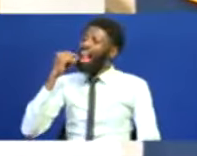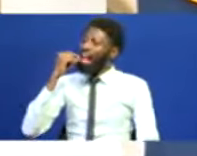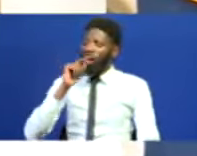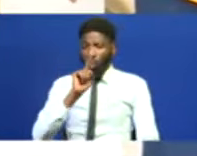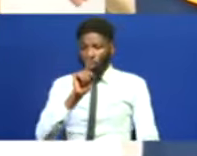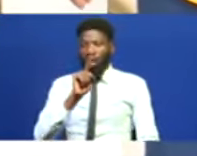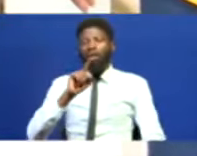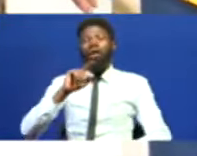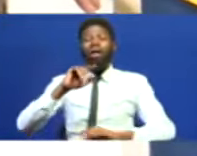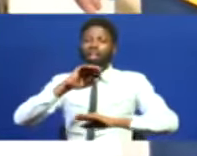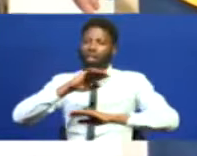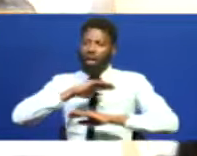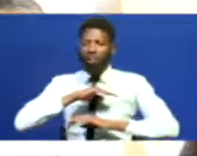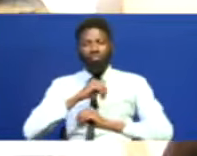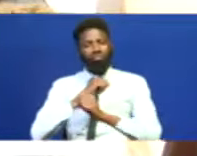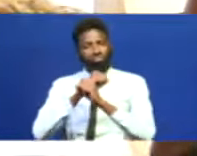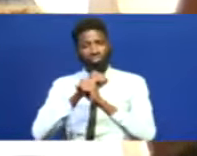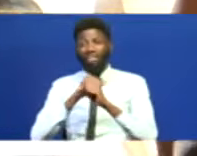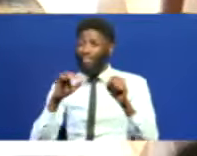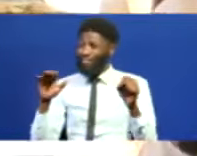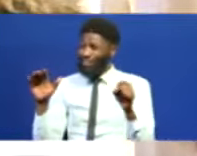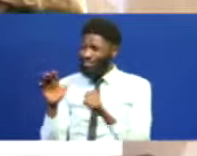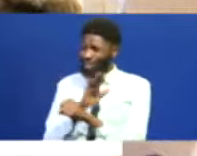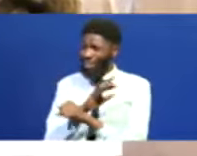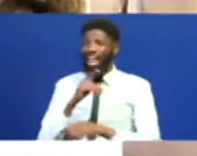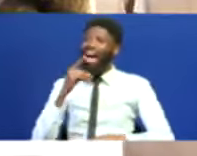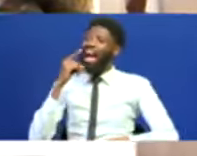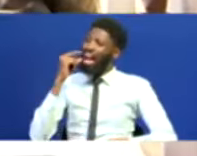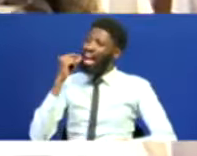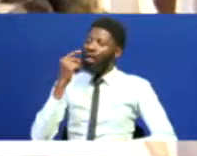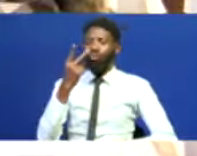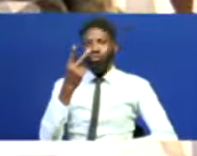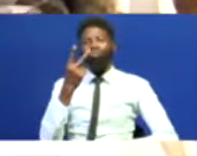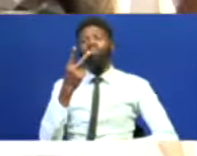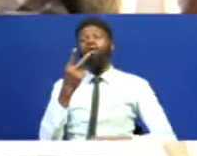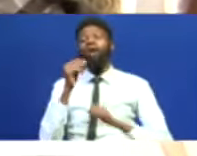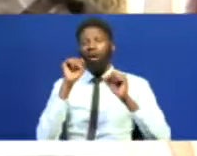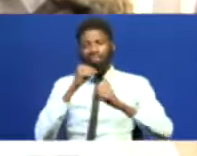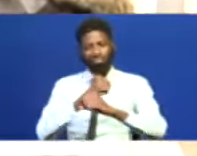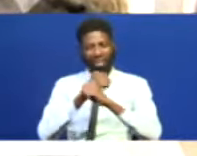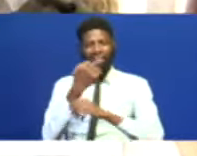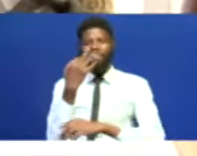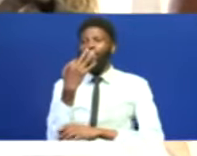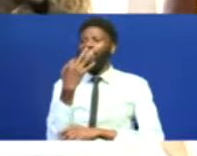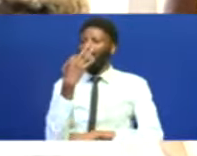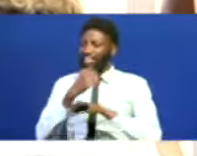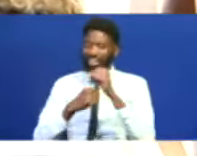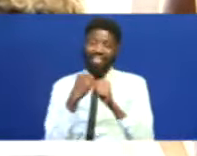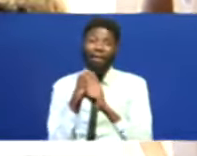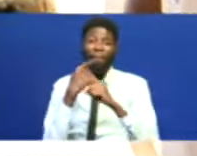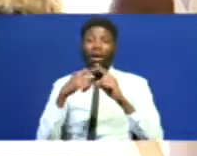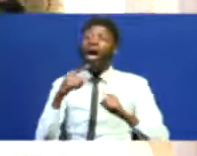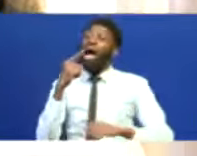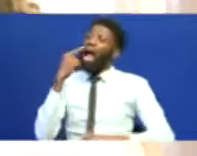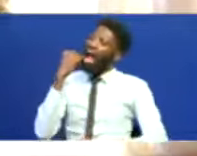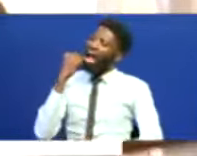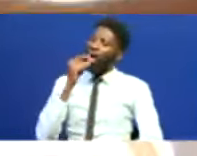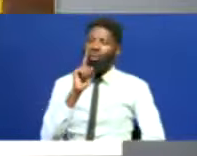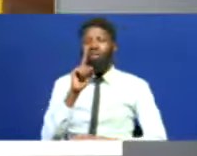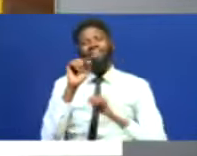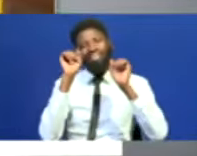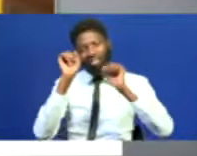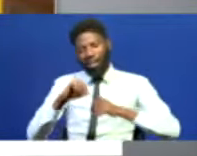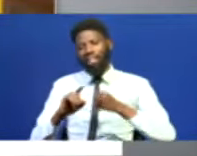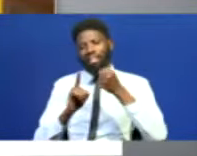protection. The full dose will give you protection for 3 years, but the single dose gives you a window of protection for up to miezi